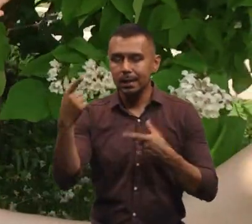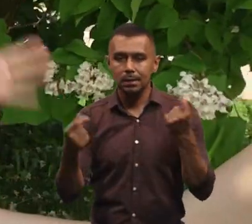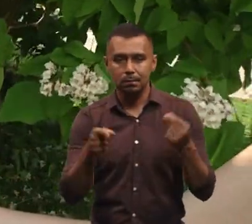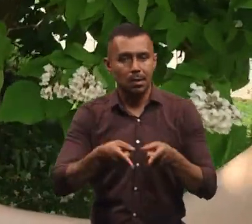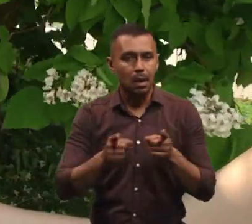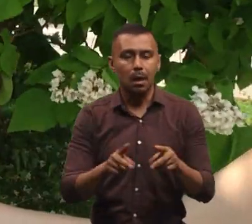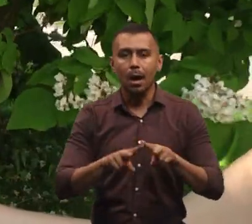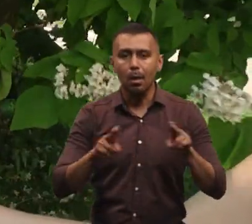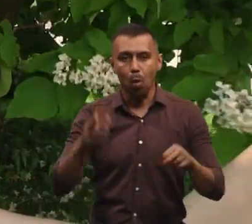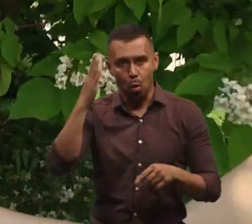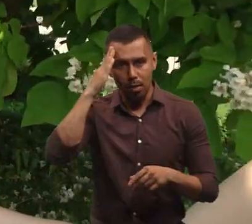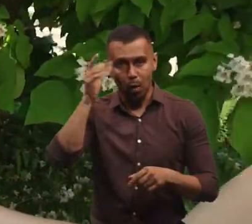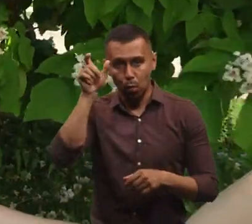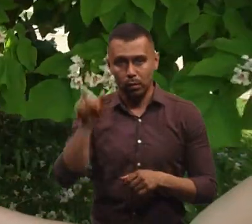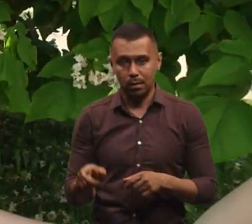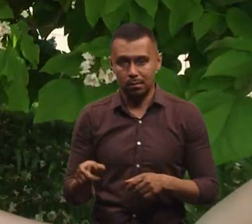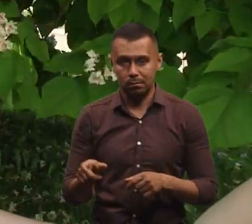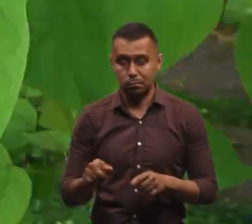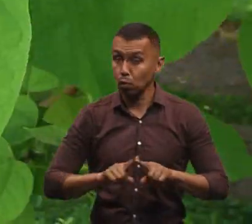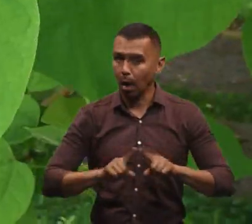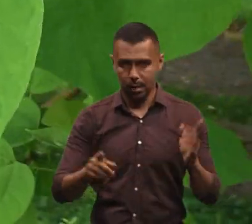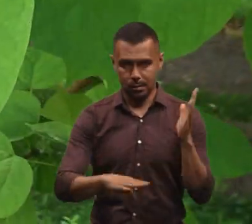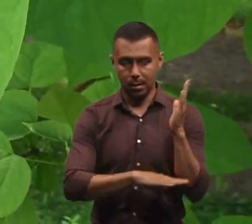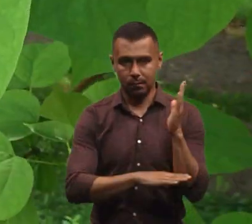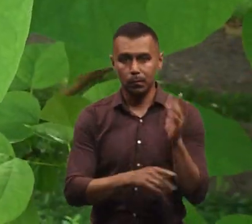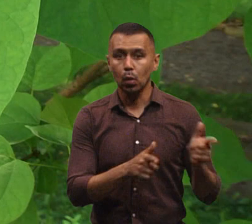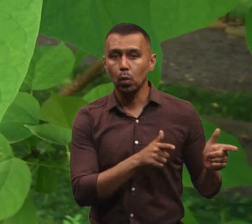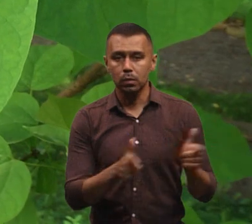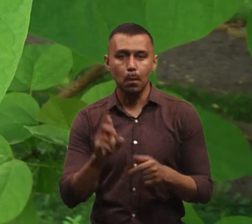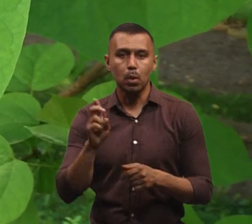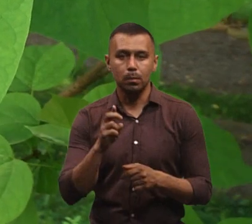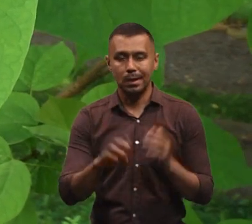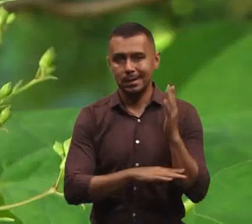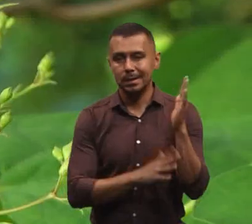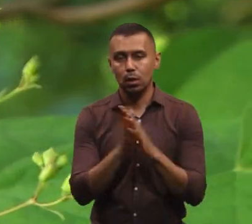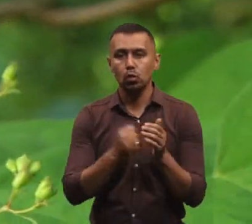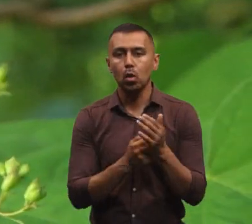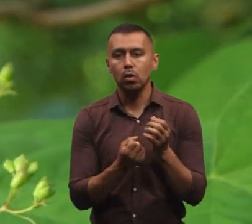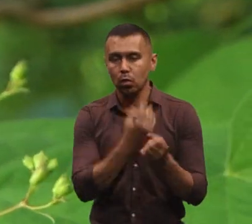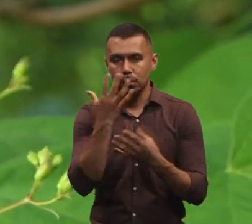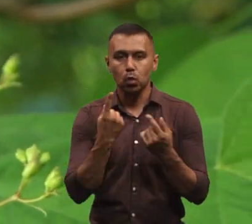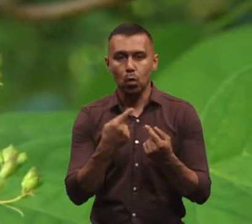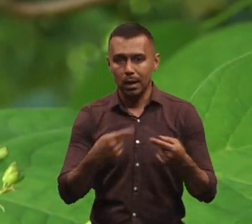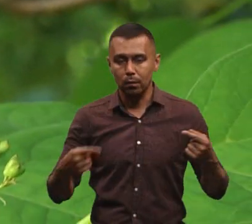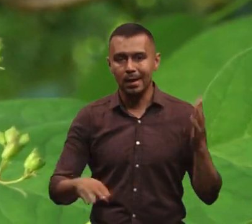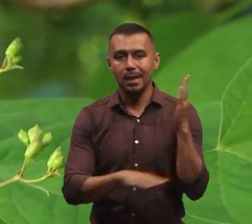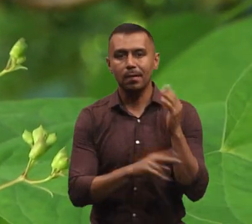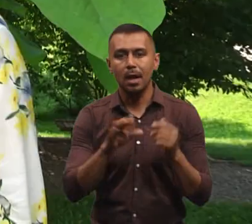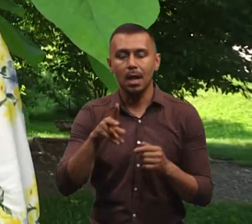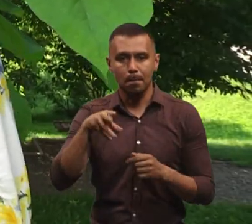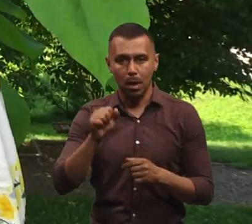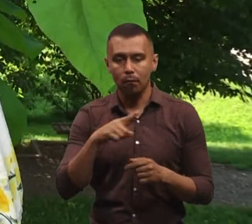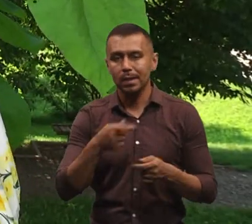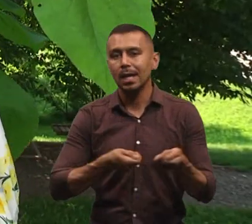реально, як голова людини, ну, типу, унікальне дерево. Готується в ботанічному саду до розквіту ще одного різновиду дерева катальпа,